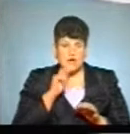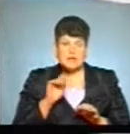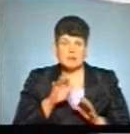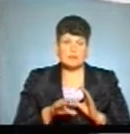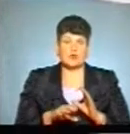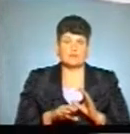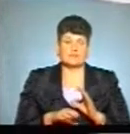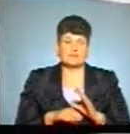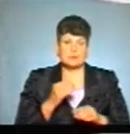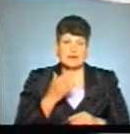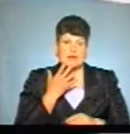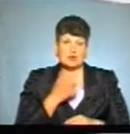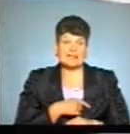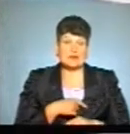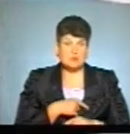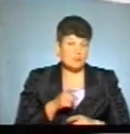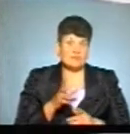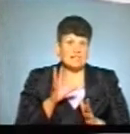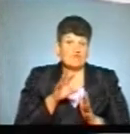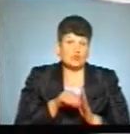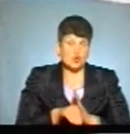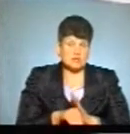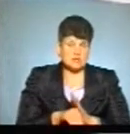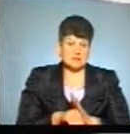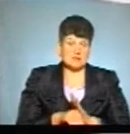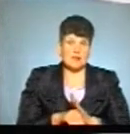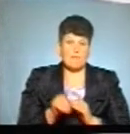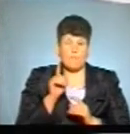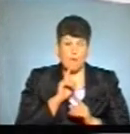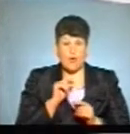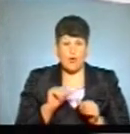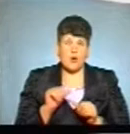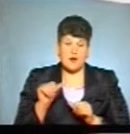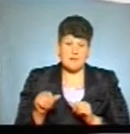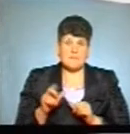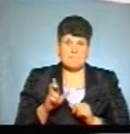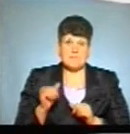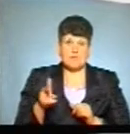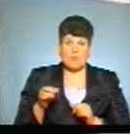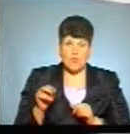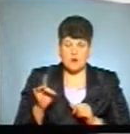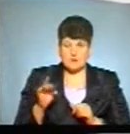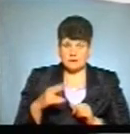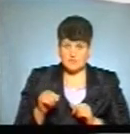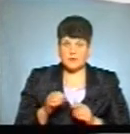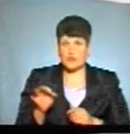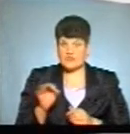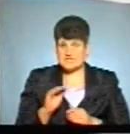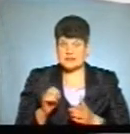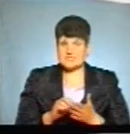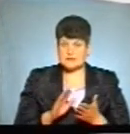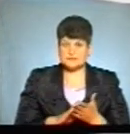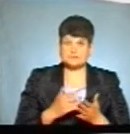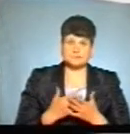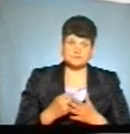оскільки ті особи не були суб'єктом виборчого процесу. Хоча вже по деяких бігбордах деякі кандидати, які офіційно там зареєстровані від, наприклад,